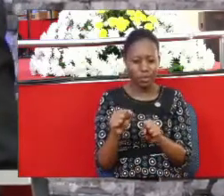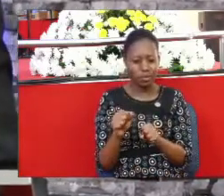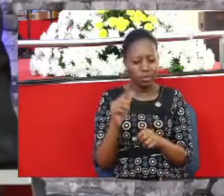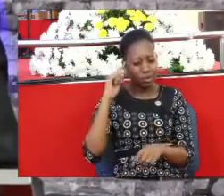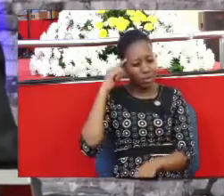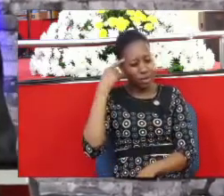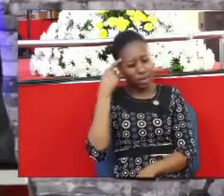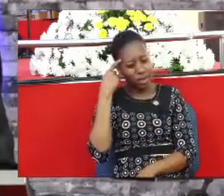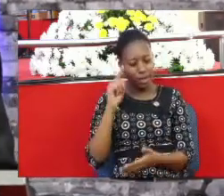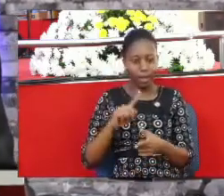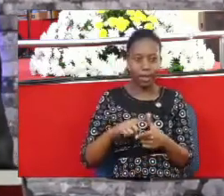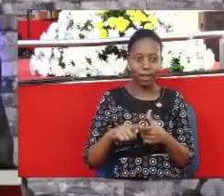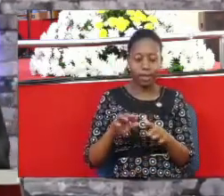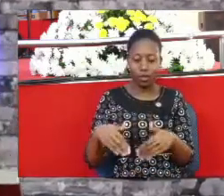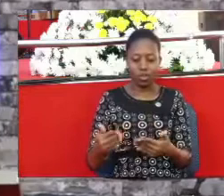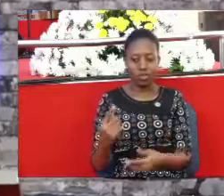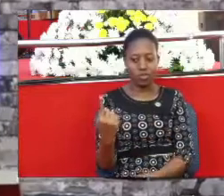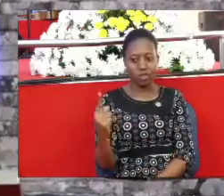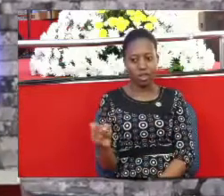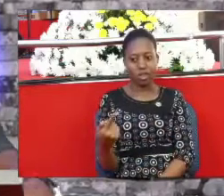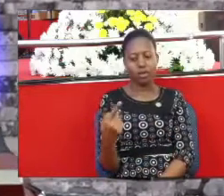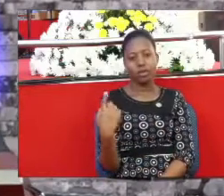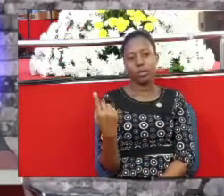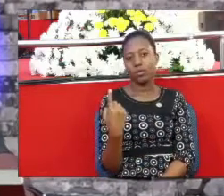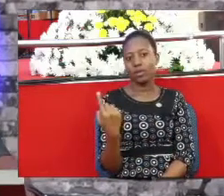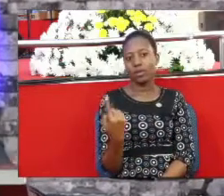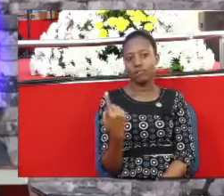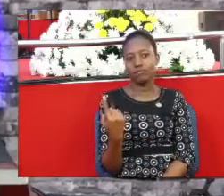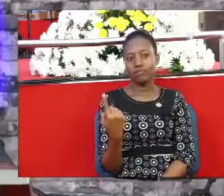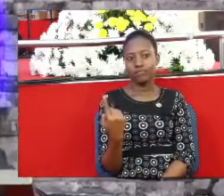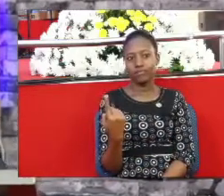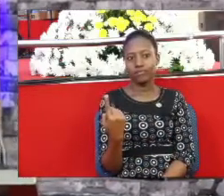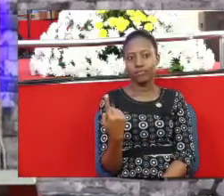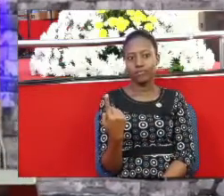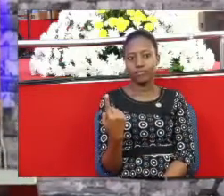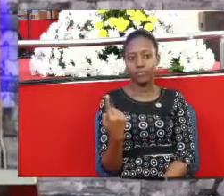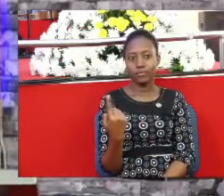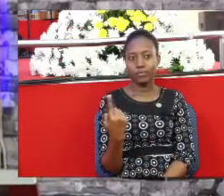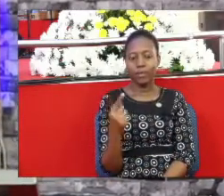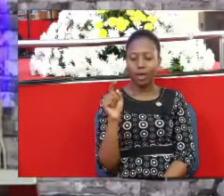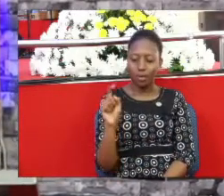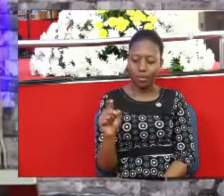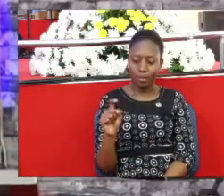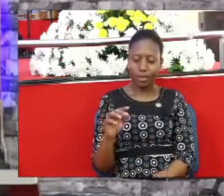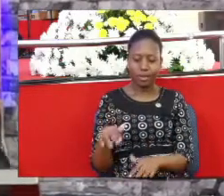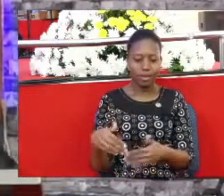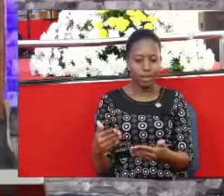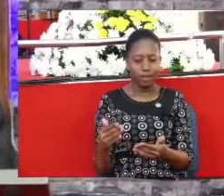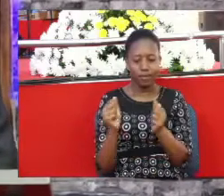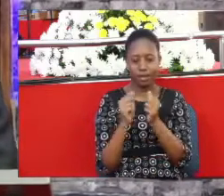nitatoa 10,000, alafu muje mkae pamoja mwambie, sasa ni wakati wa kutoa zile 10,000 nilikwambia. Hautakuwa na